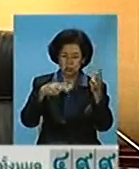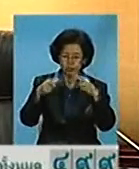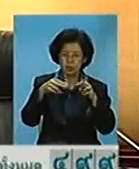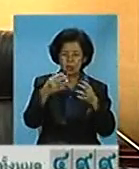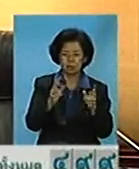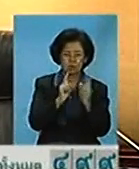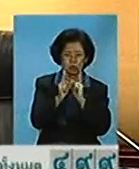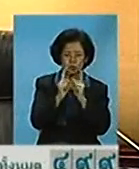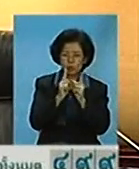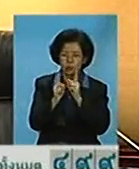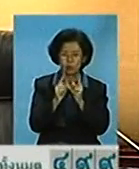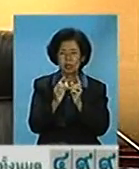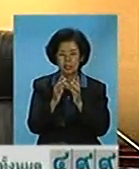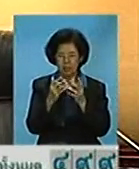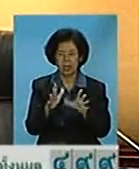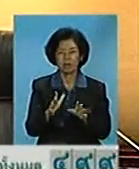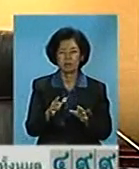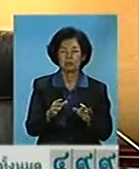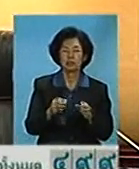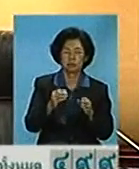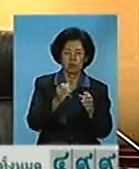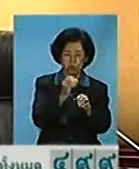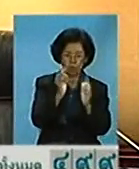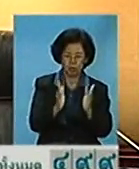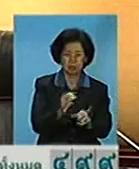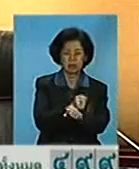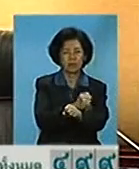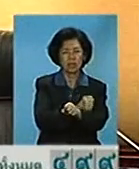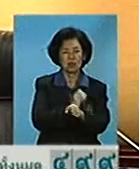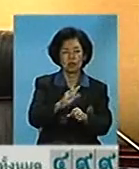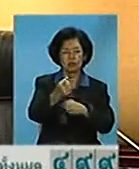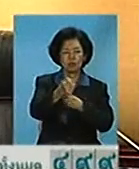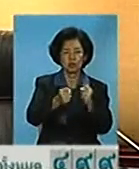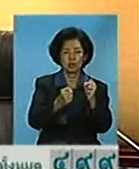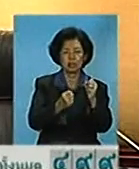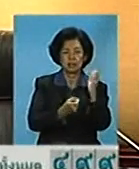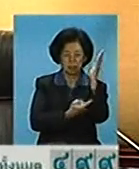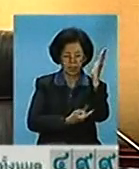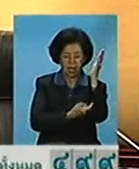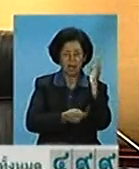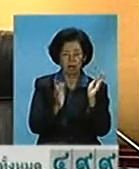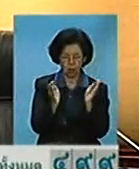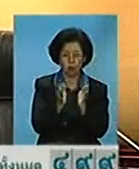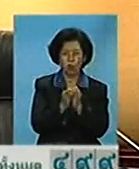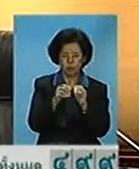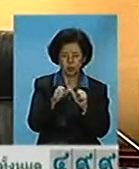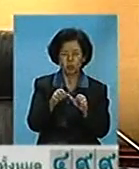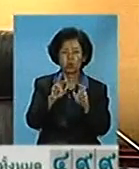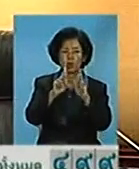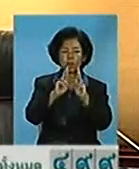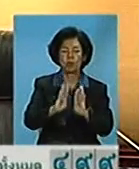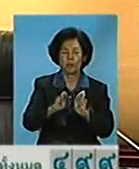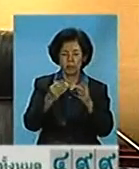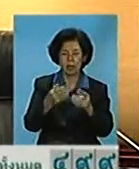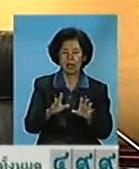คุยกันมากพอสมควรว่าคำว่าแรงงานจะสวนยางเนี่ยมันหมายความรวมอยู่ในระบบของมันอยู่แล้วนะครับเพียงแต่ว่าไม่ได้ยก